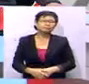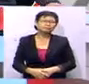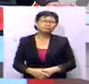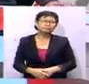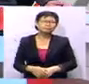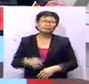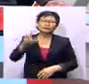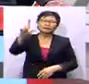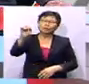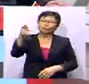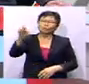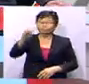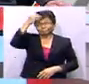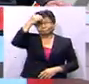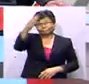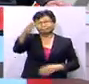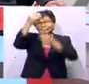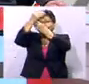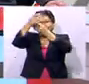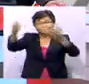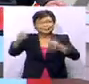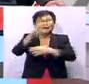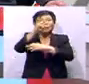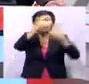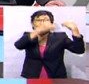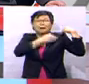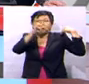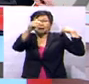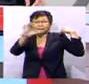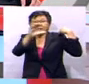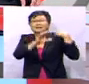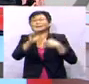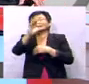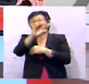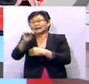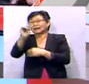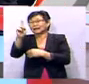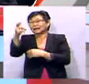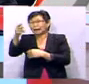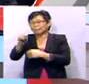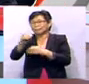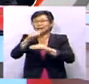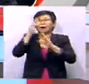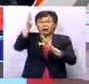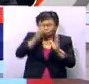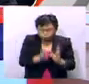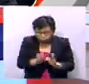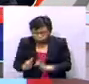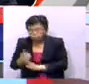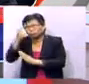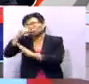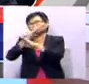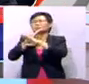Dalam pada itu, Anthony Lok memaklumkan peranan yang digalas RAC dan Kereta Api Tanah Melayu Berhad KTMB akan distruktur semula bagi